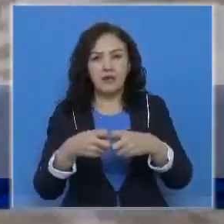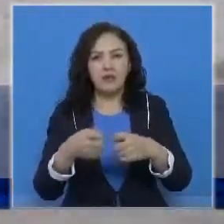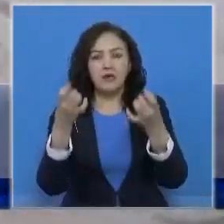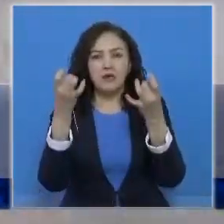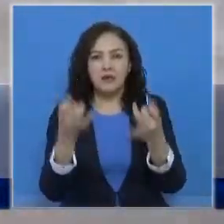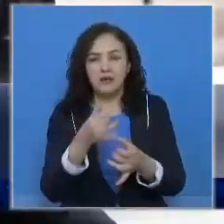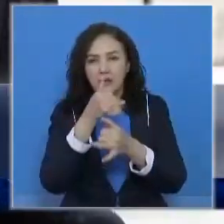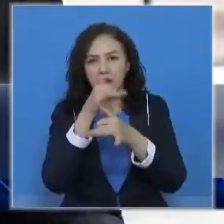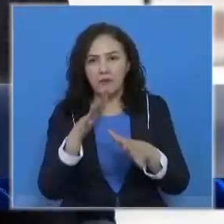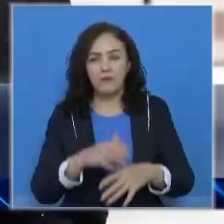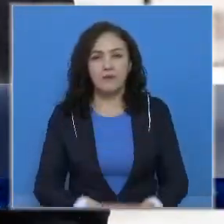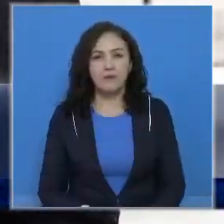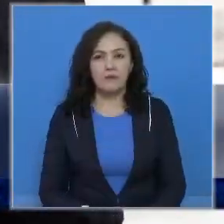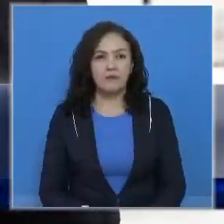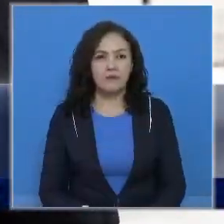просто невозможно.